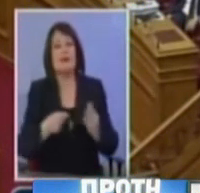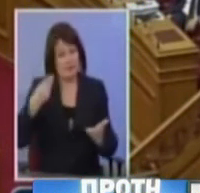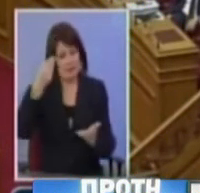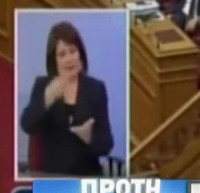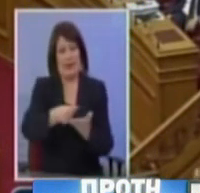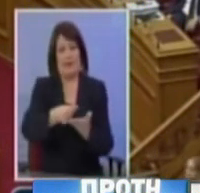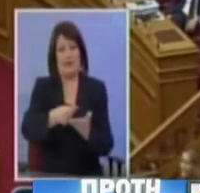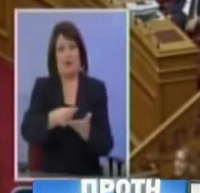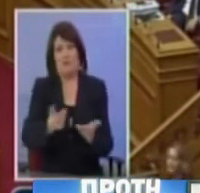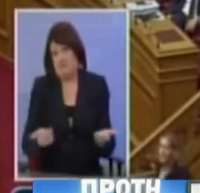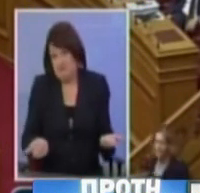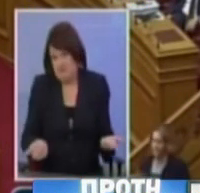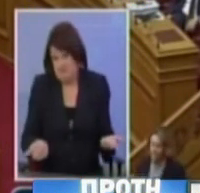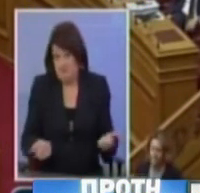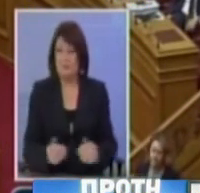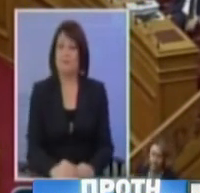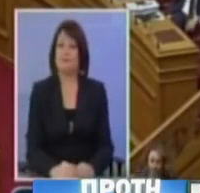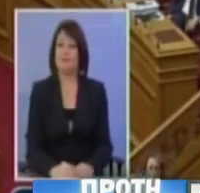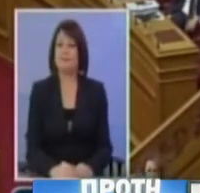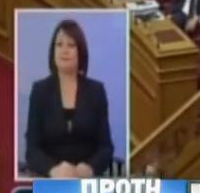καταθέτω. Φαντάζομαι δεν αμφισβητούνται.